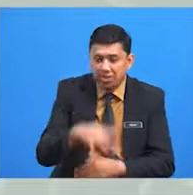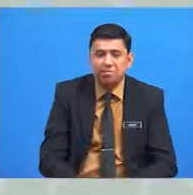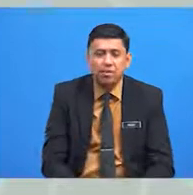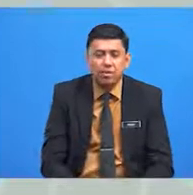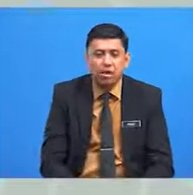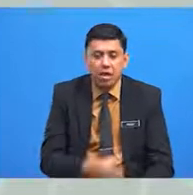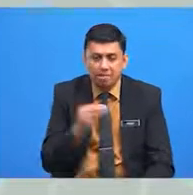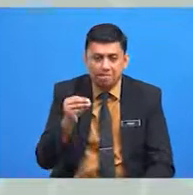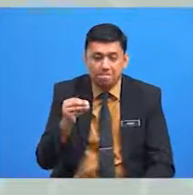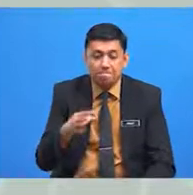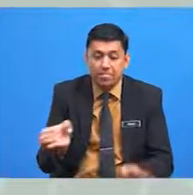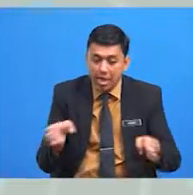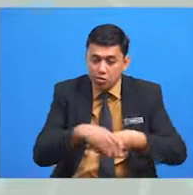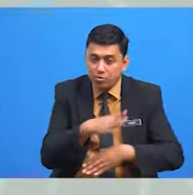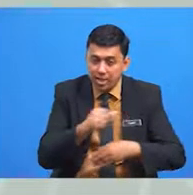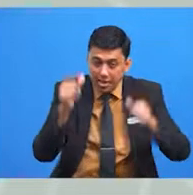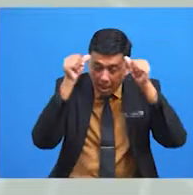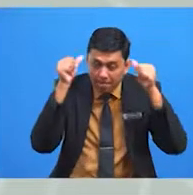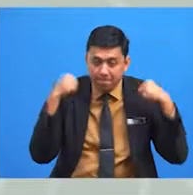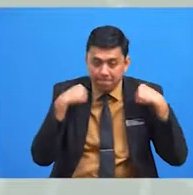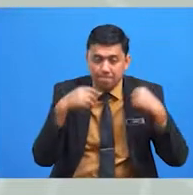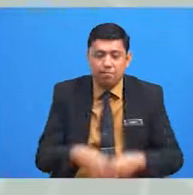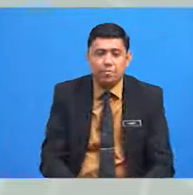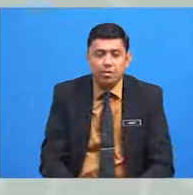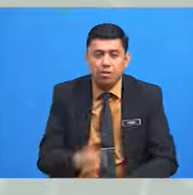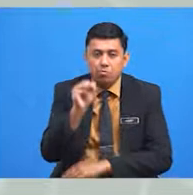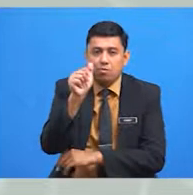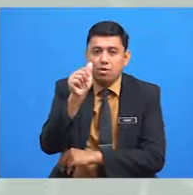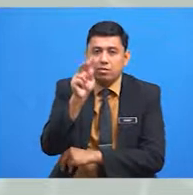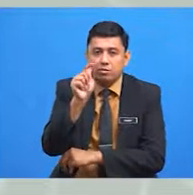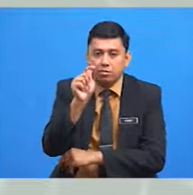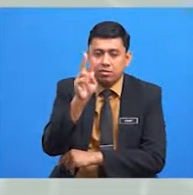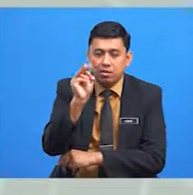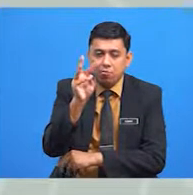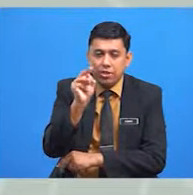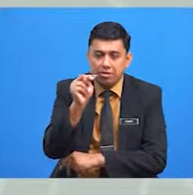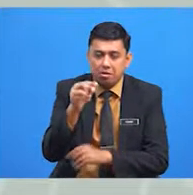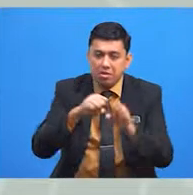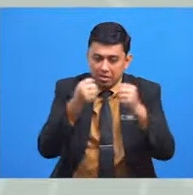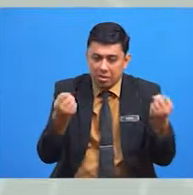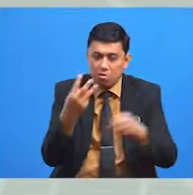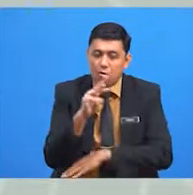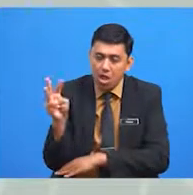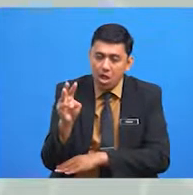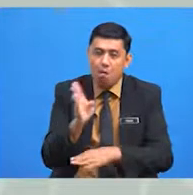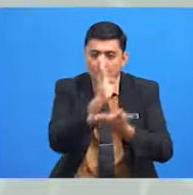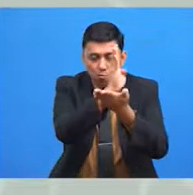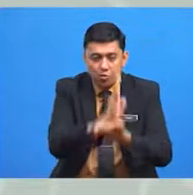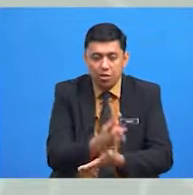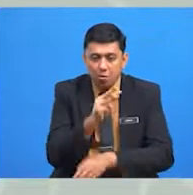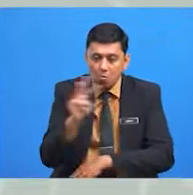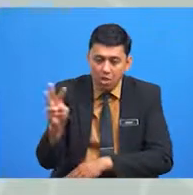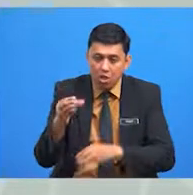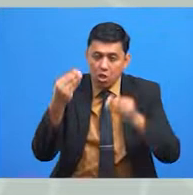dan Arab. Mereka terdiri daripada wartawan, sastrawan, budayawan,